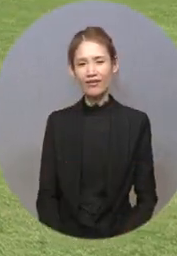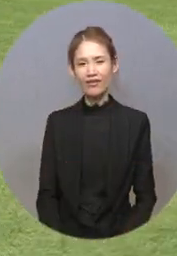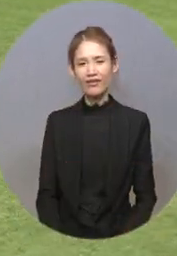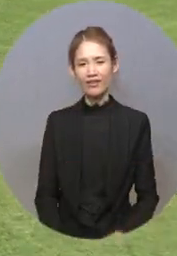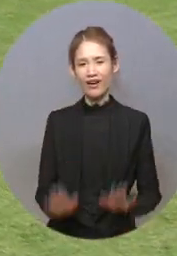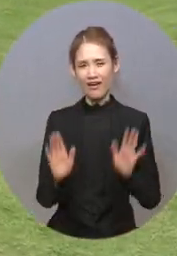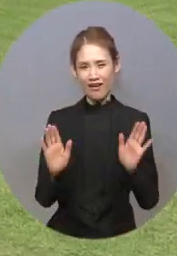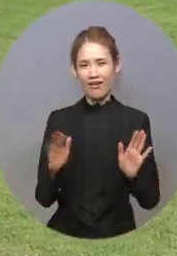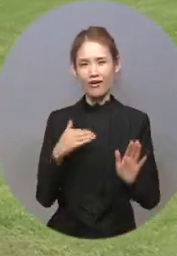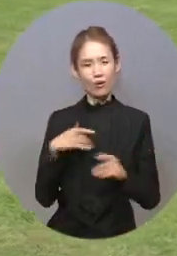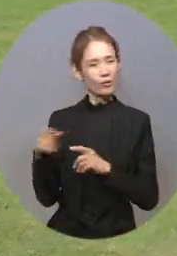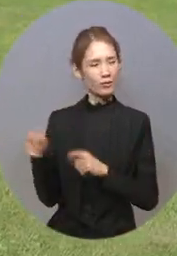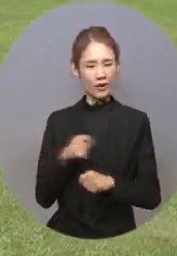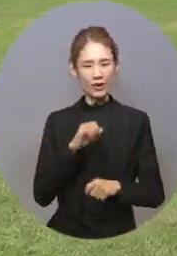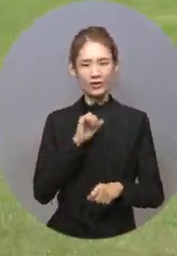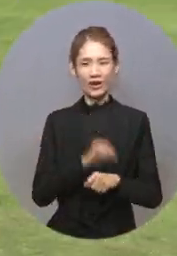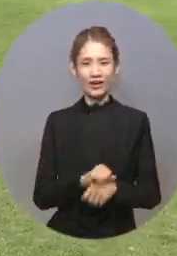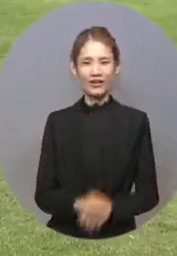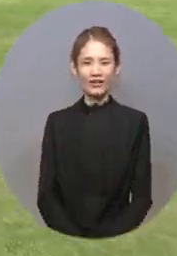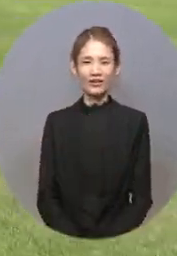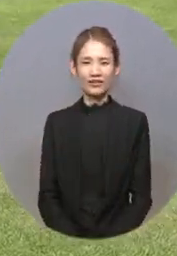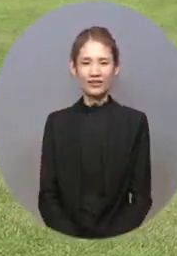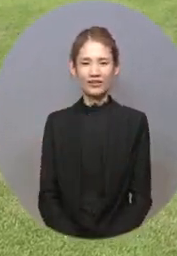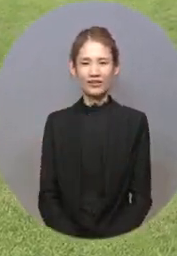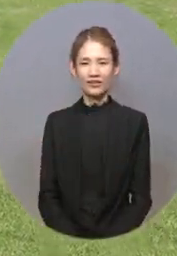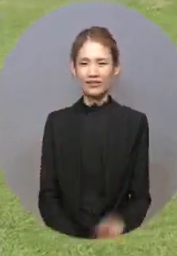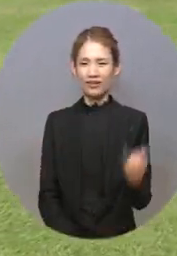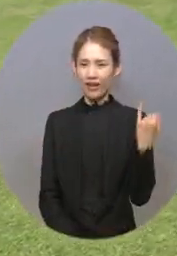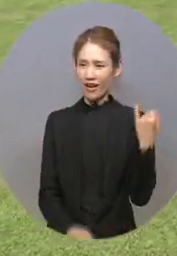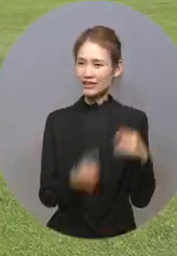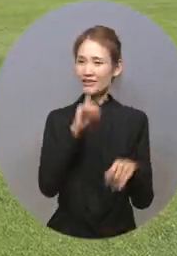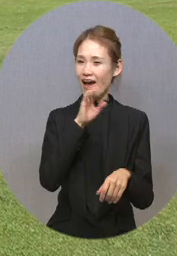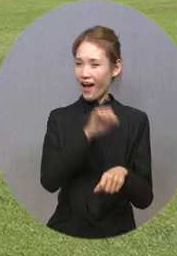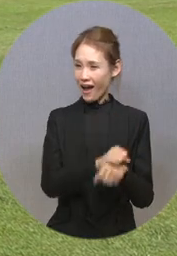아니고 잘 맞네. 야, 너 진짜 잘 친다. 와.